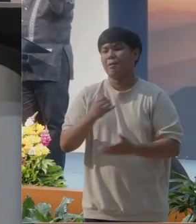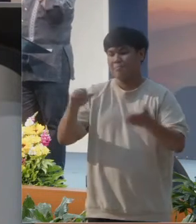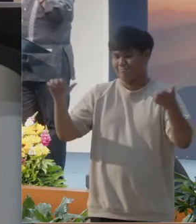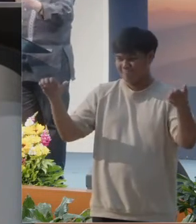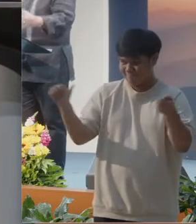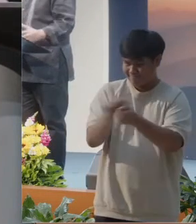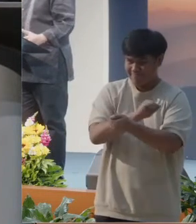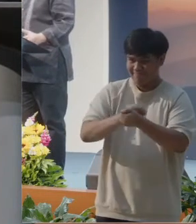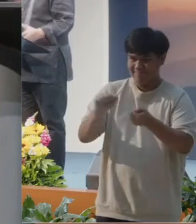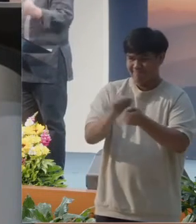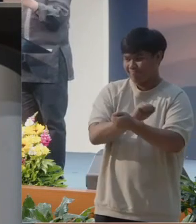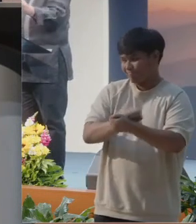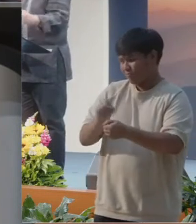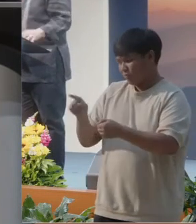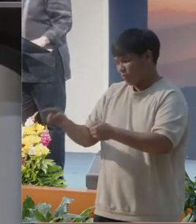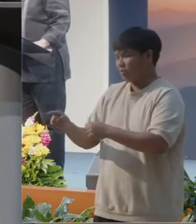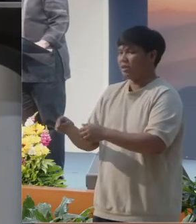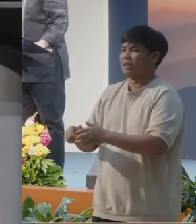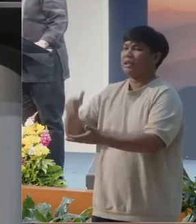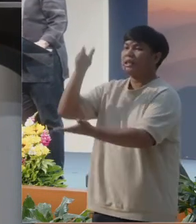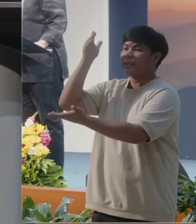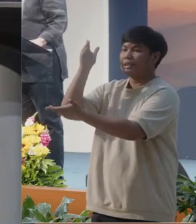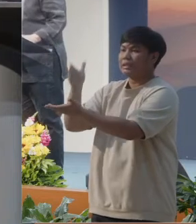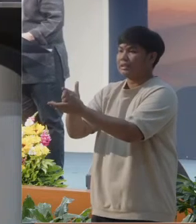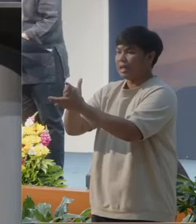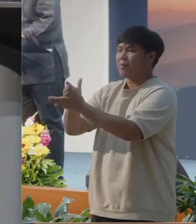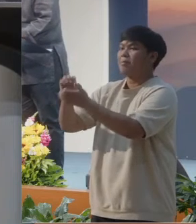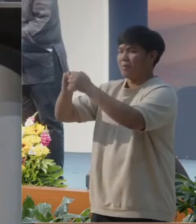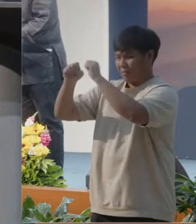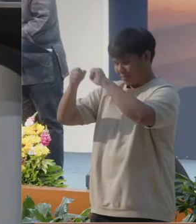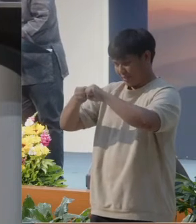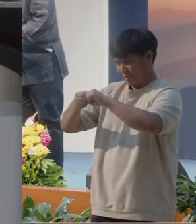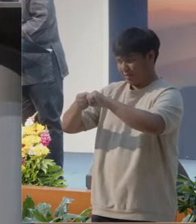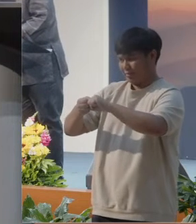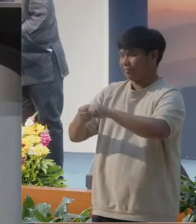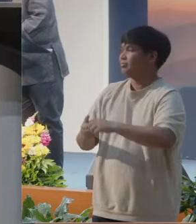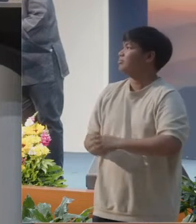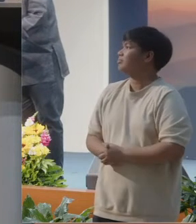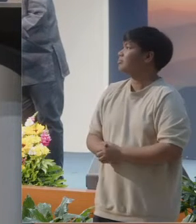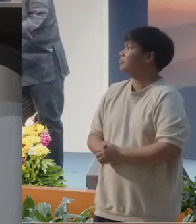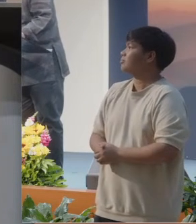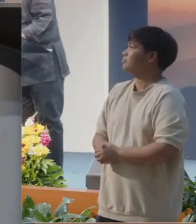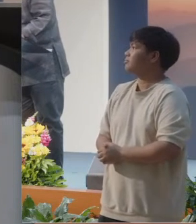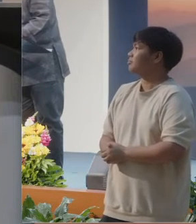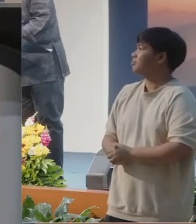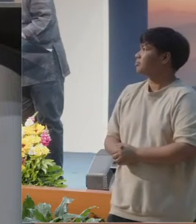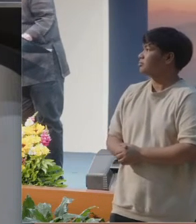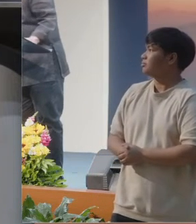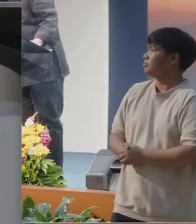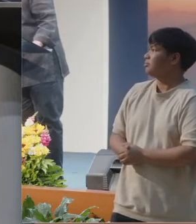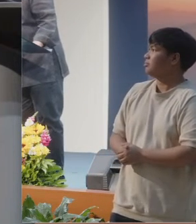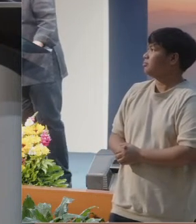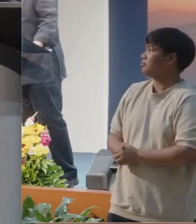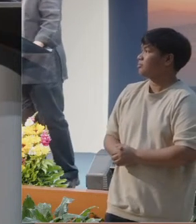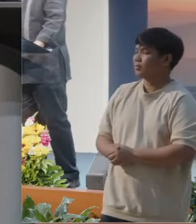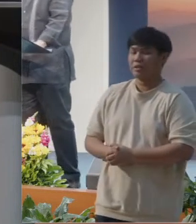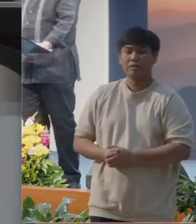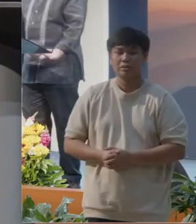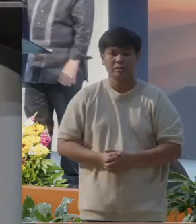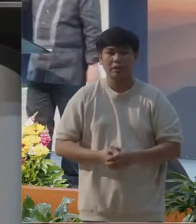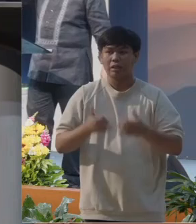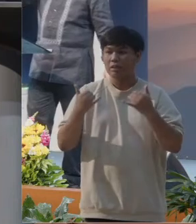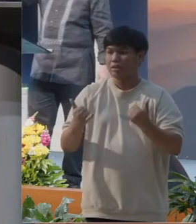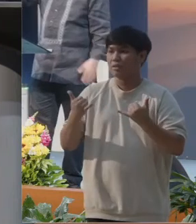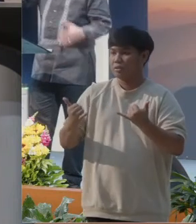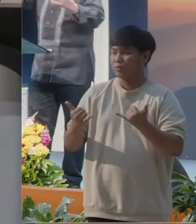ng napakasamang katapusan ng kanyang mga anak at ng kanyang sarili. Gayon na lamang po, kaya